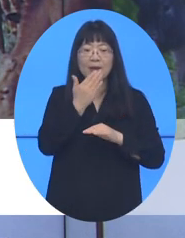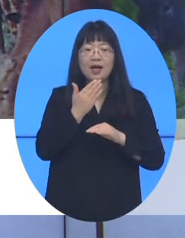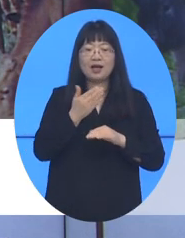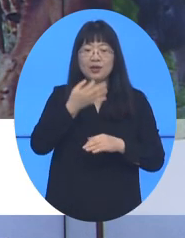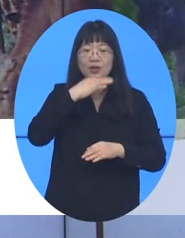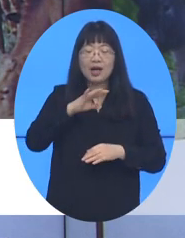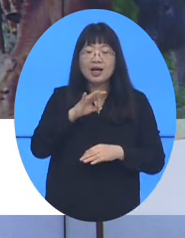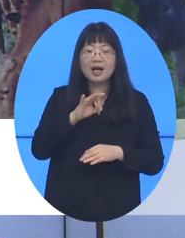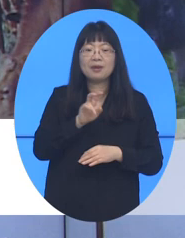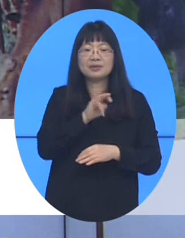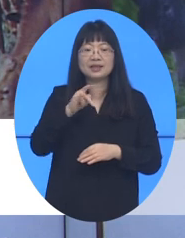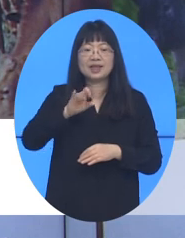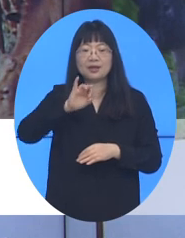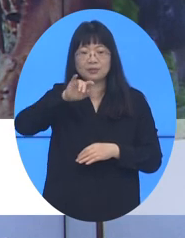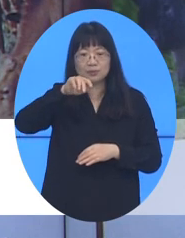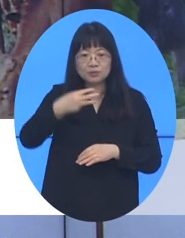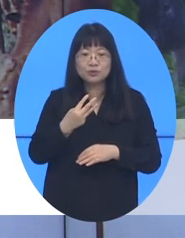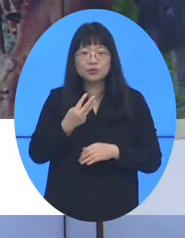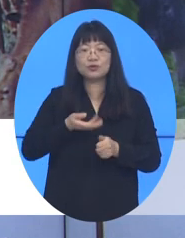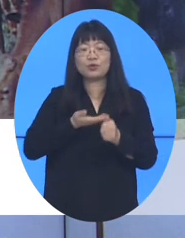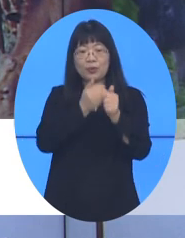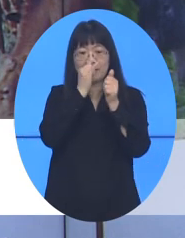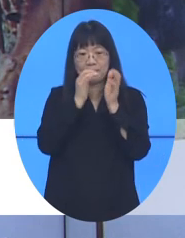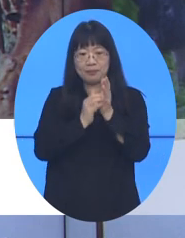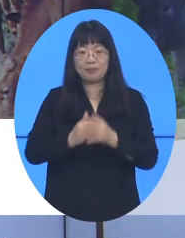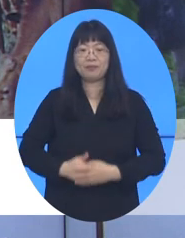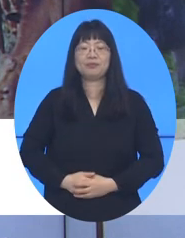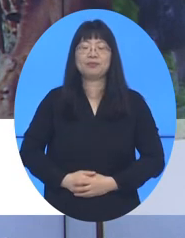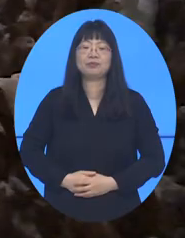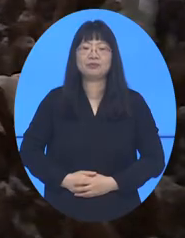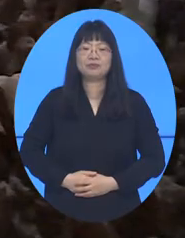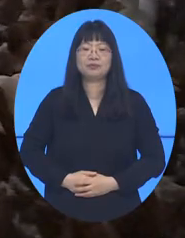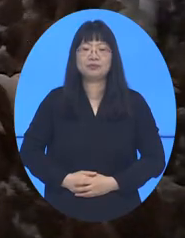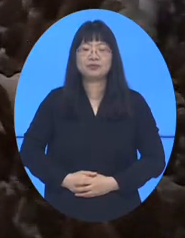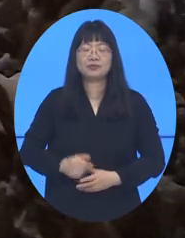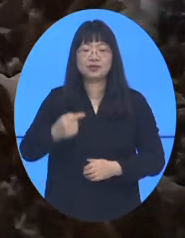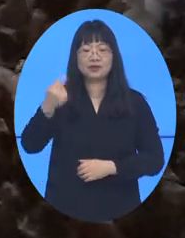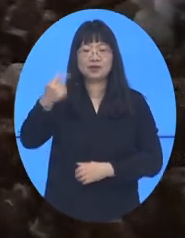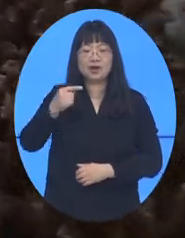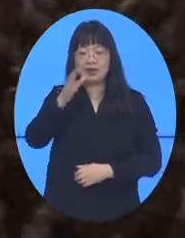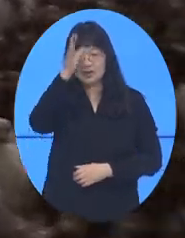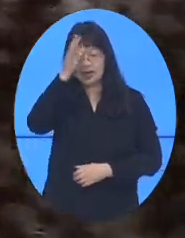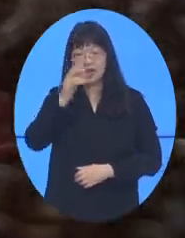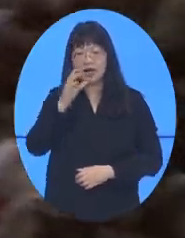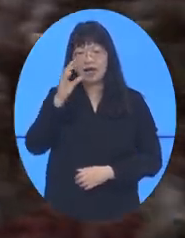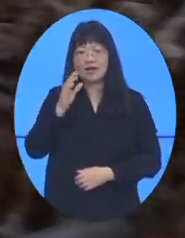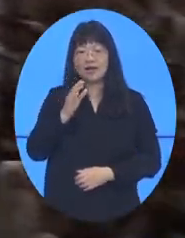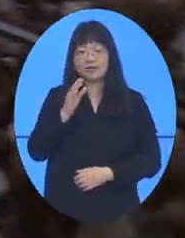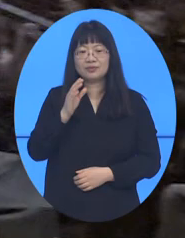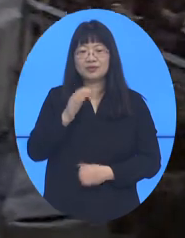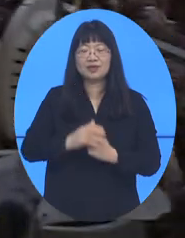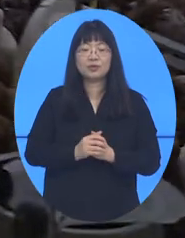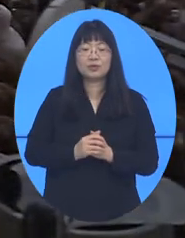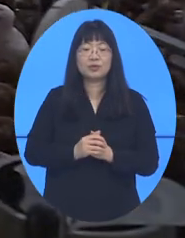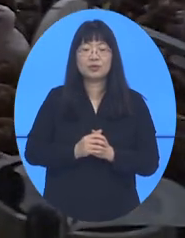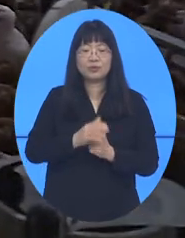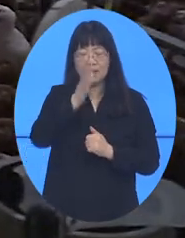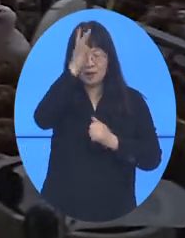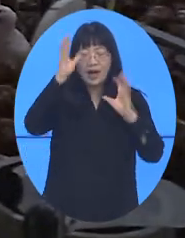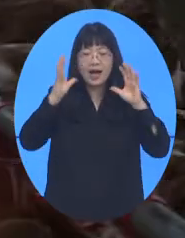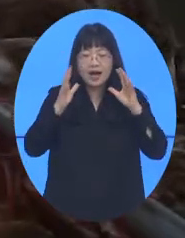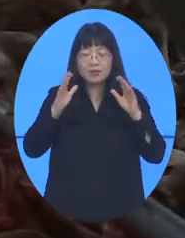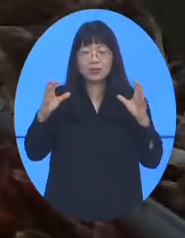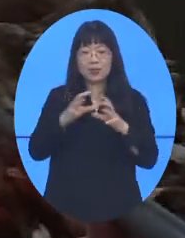유용미생물을 공급합니다. 서문영 기자가 다녀왔습니다. 천여 마리의 닭과 병아리들이 모여 있는